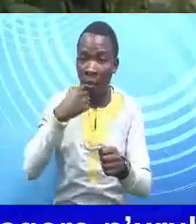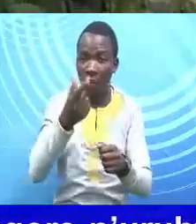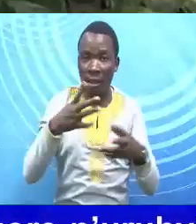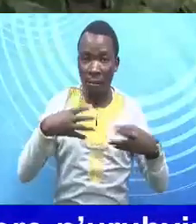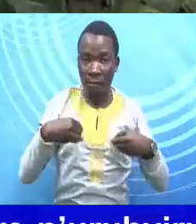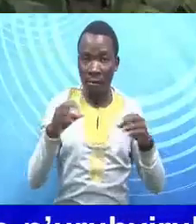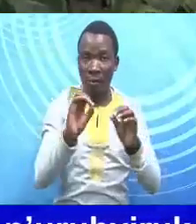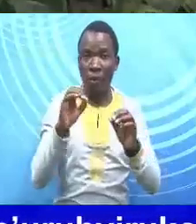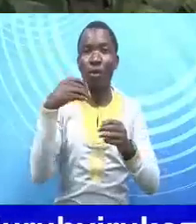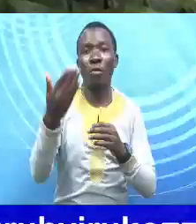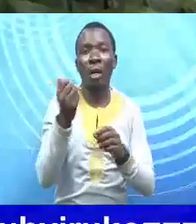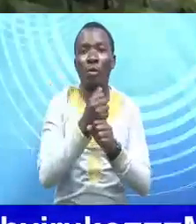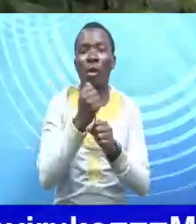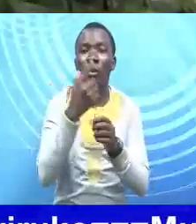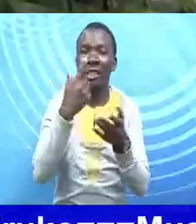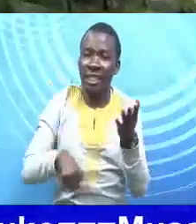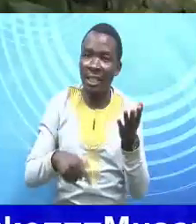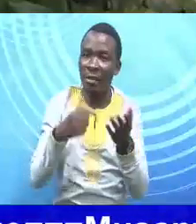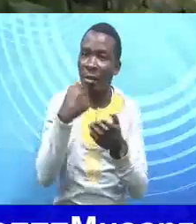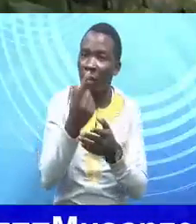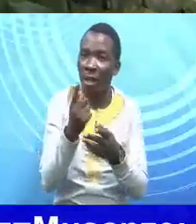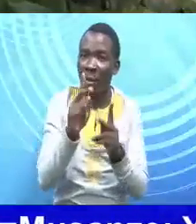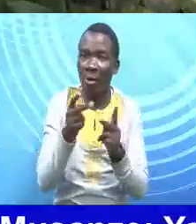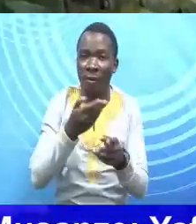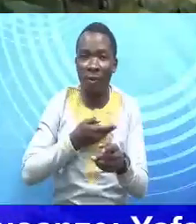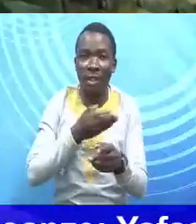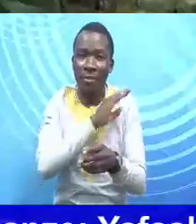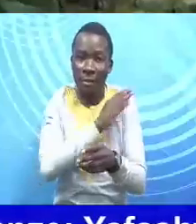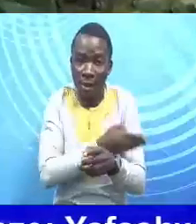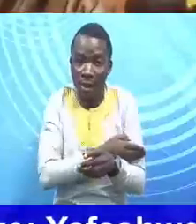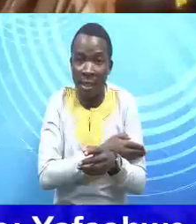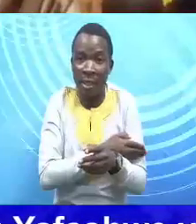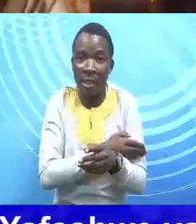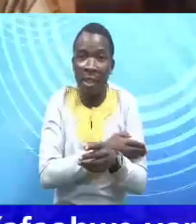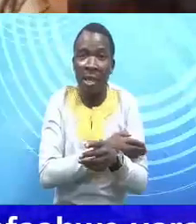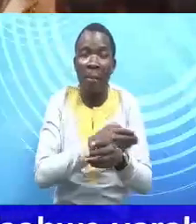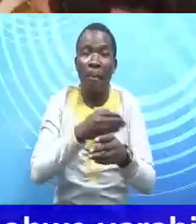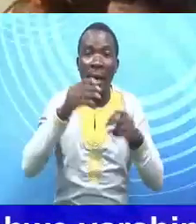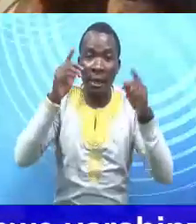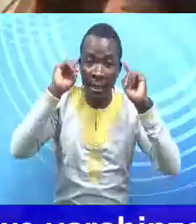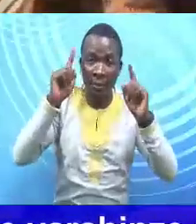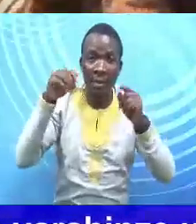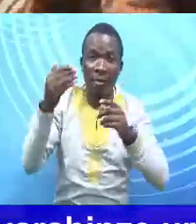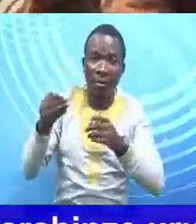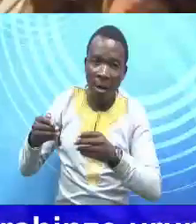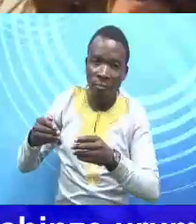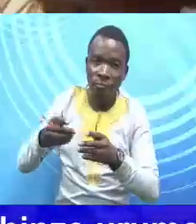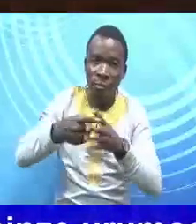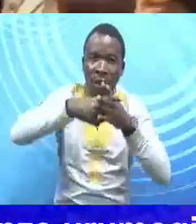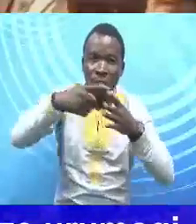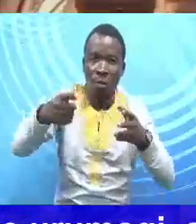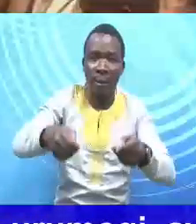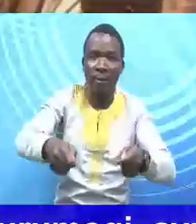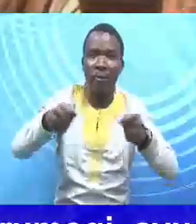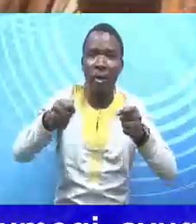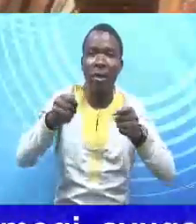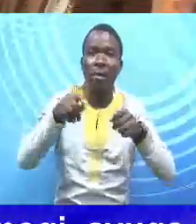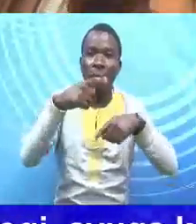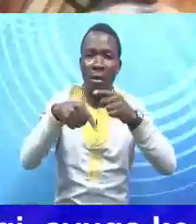nibwo dukoze iki bate abafite imbaraga bateye amahane yo gusohora amakesi bakomeza basaba ko abayobozi b'inzego z'ibanze